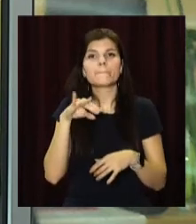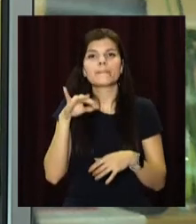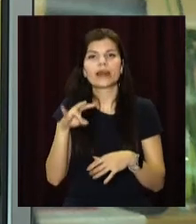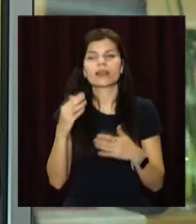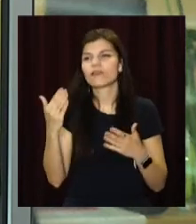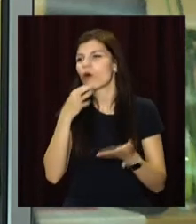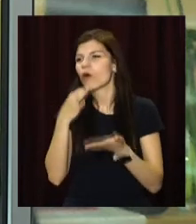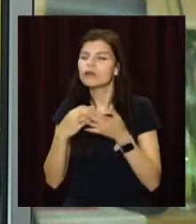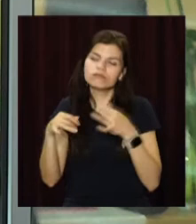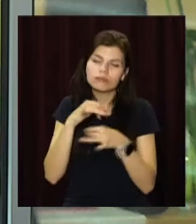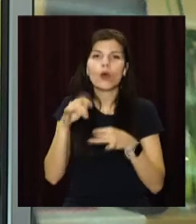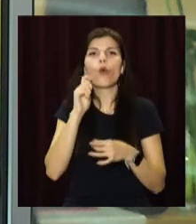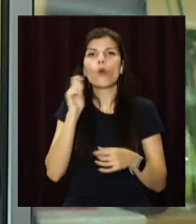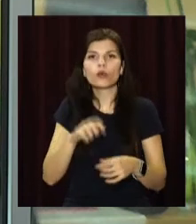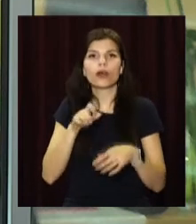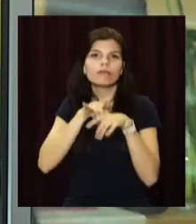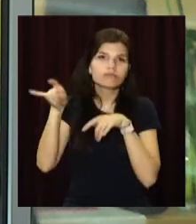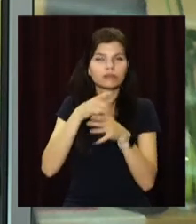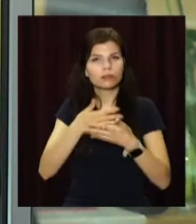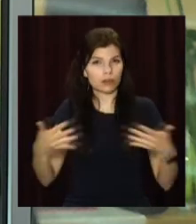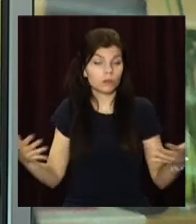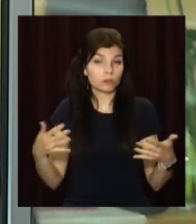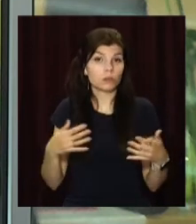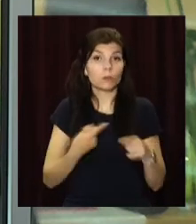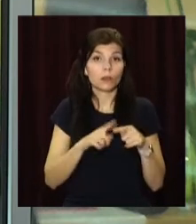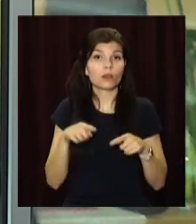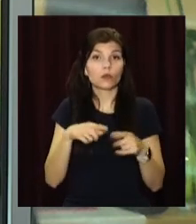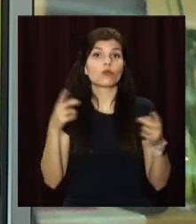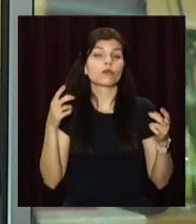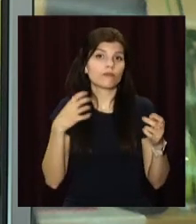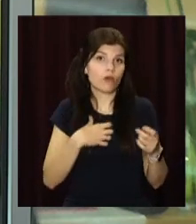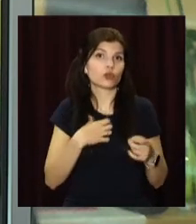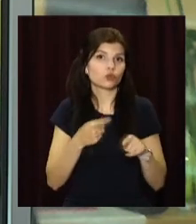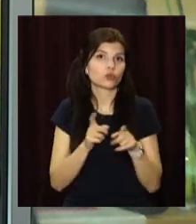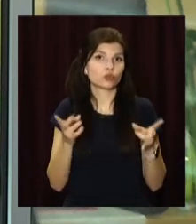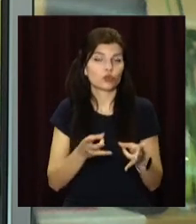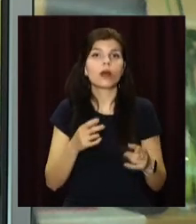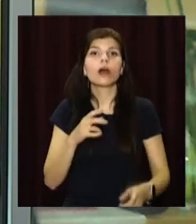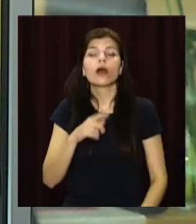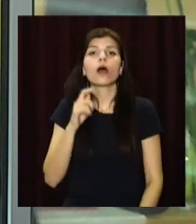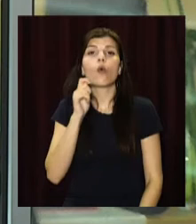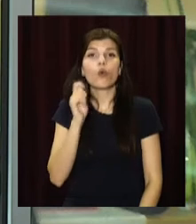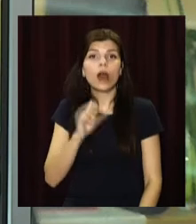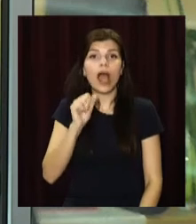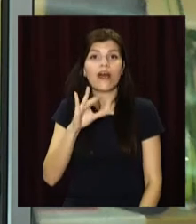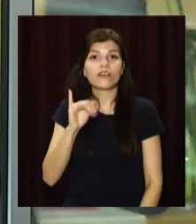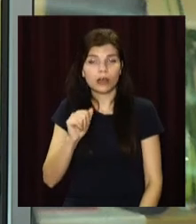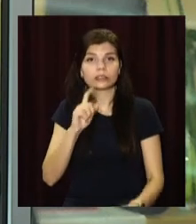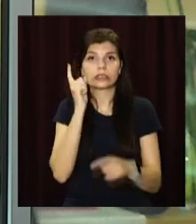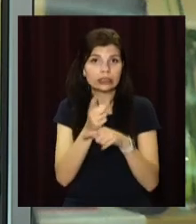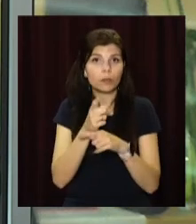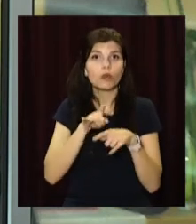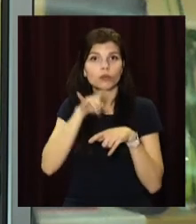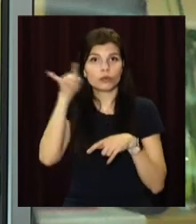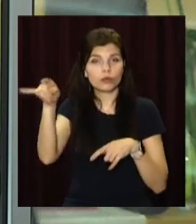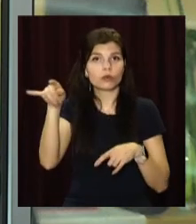Державіаслужбі та Украероруху вжити для цього необхідних заходів. Українським авіакомпаніям заборонили виконувати польоти в повітряному